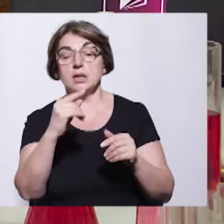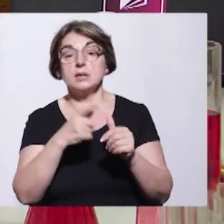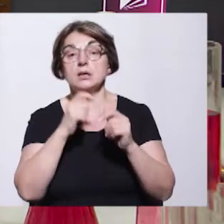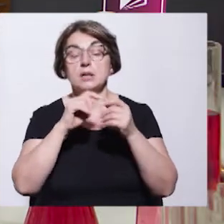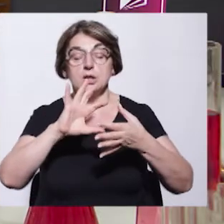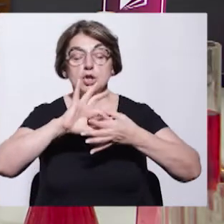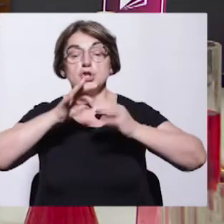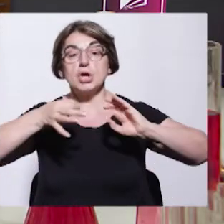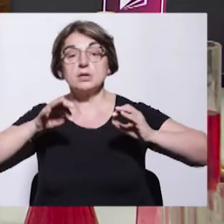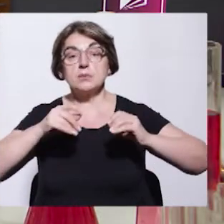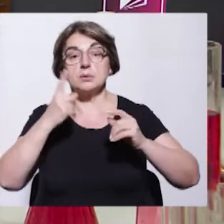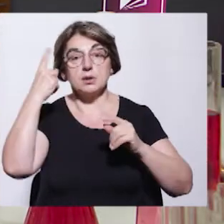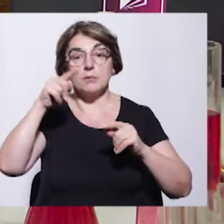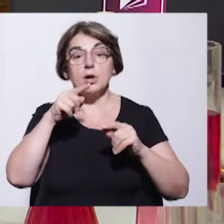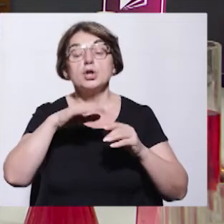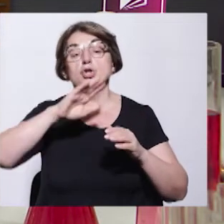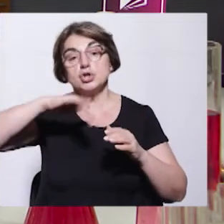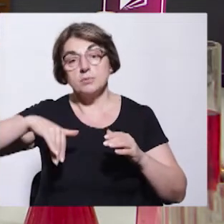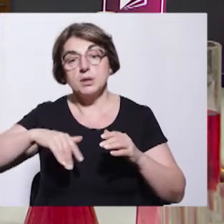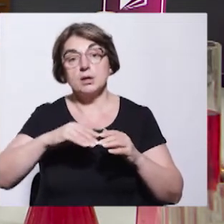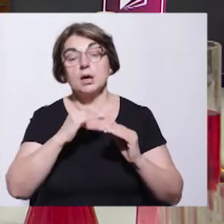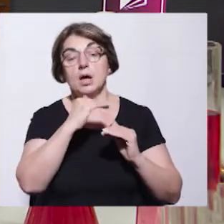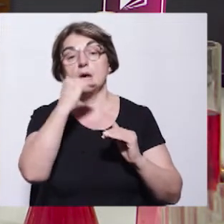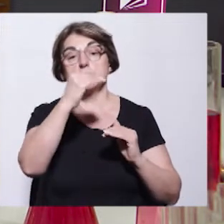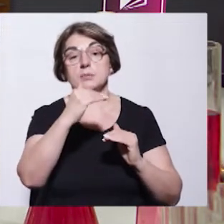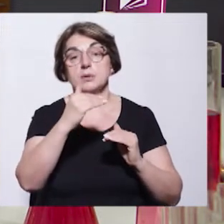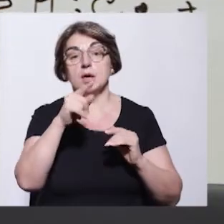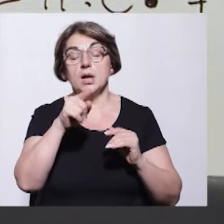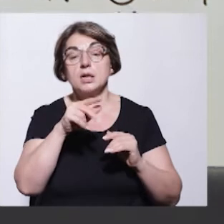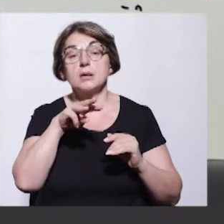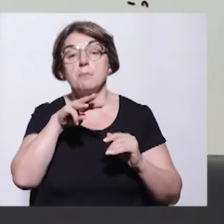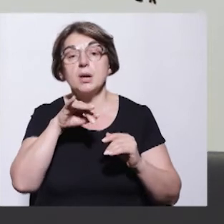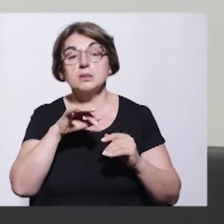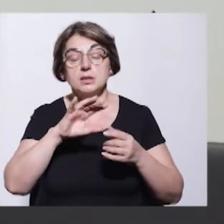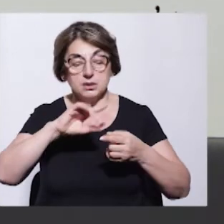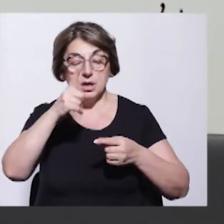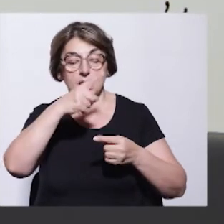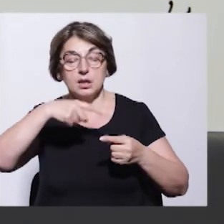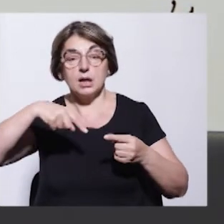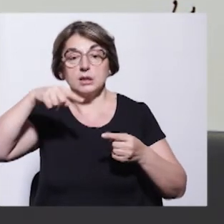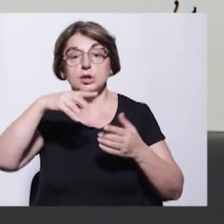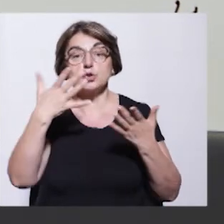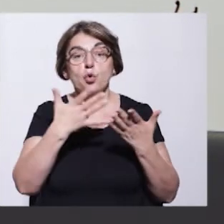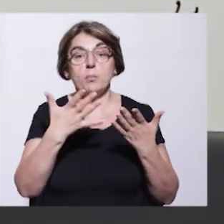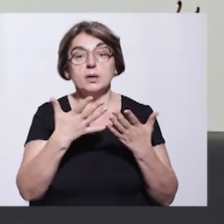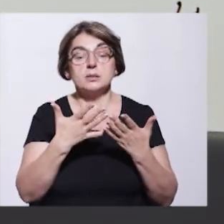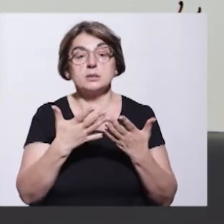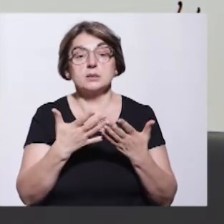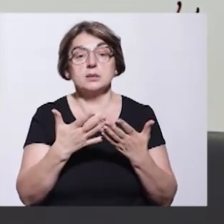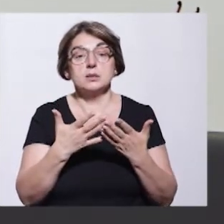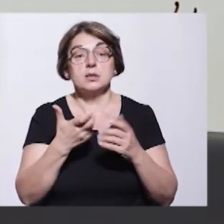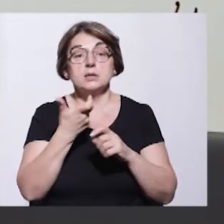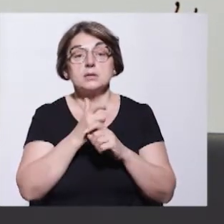H ქლორი. ამ სტადიას ეწოდება ჯაჭვის ინიცირება. შემდეგ ეტაპზე. აი ეს მეთილის